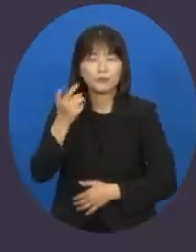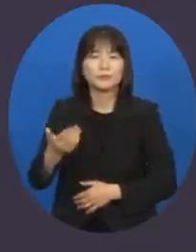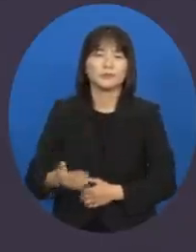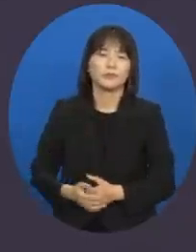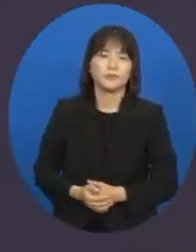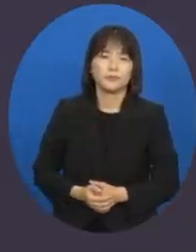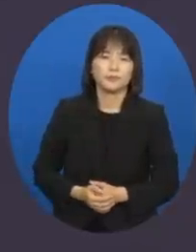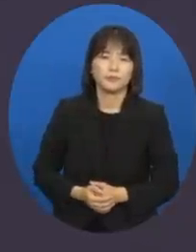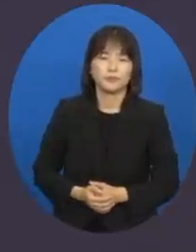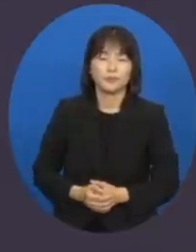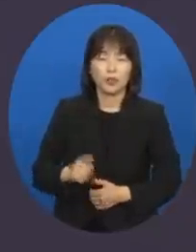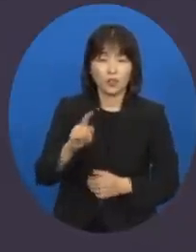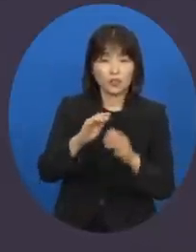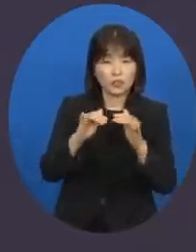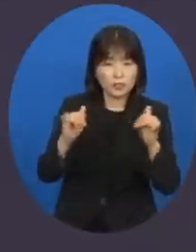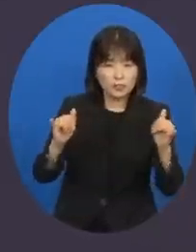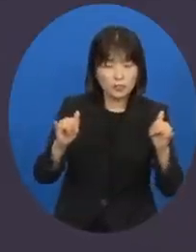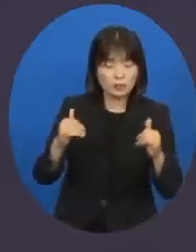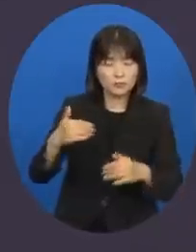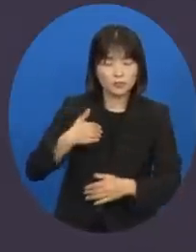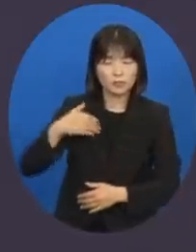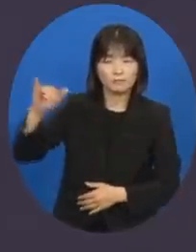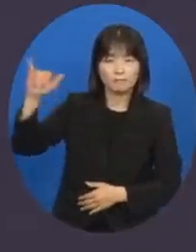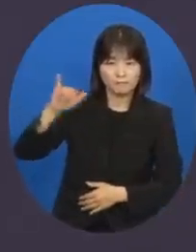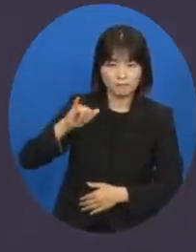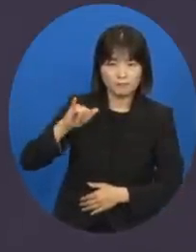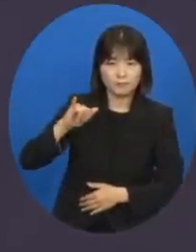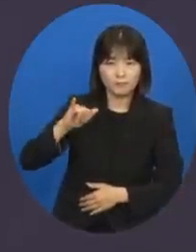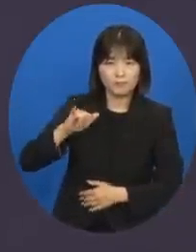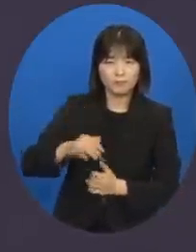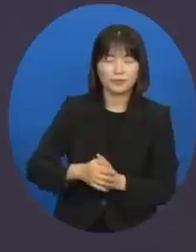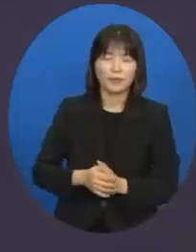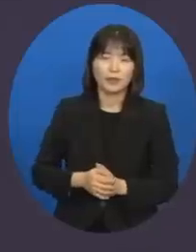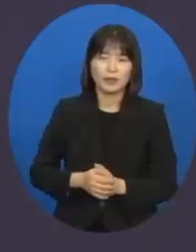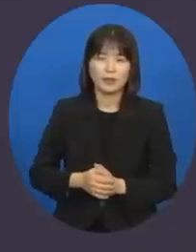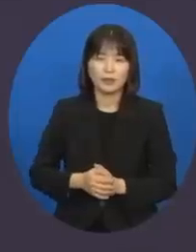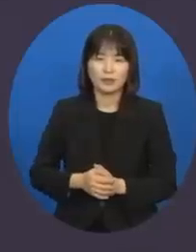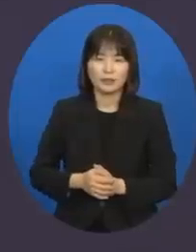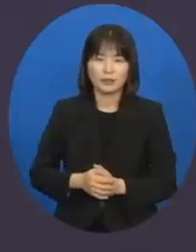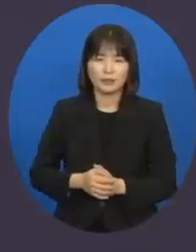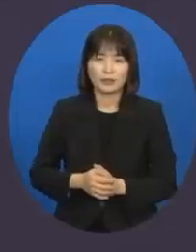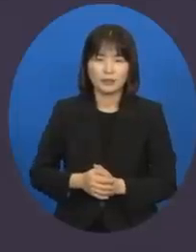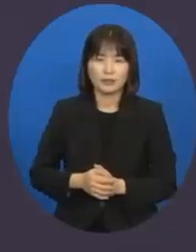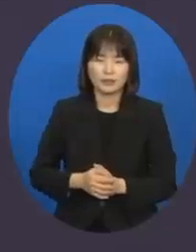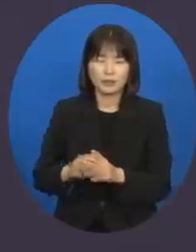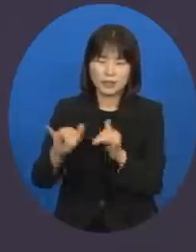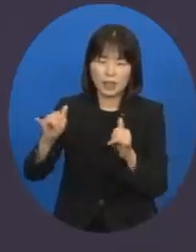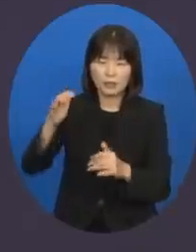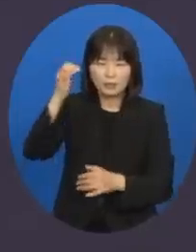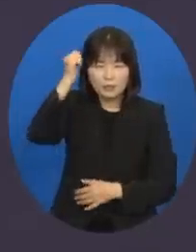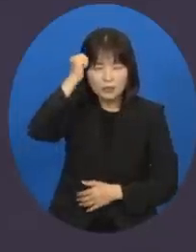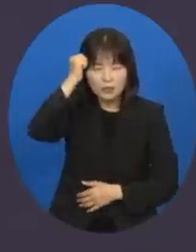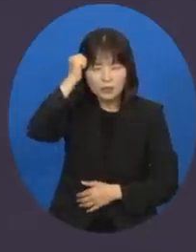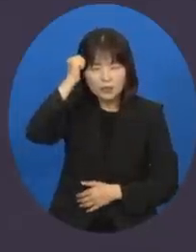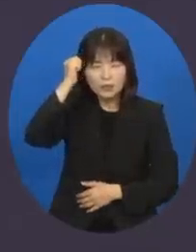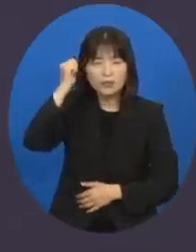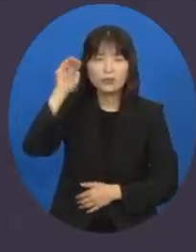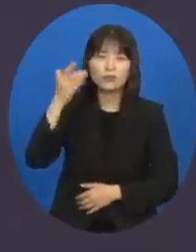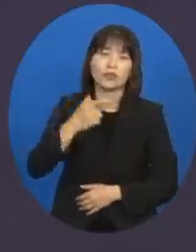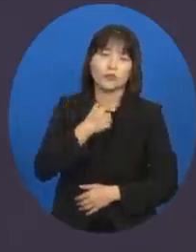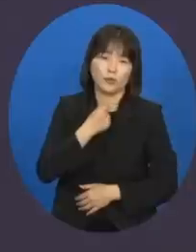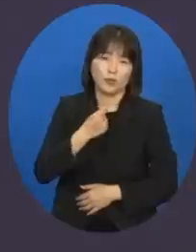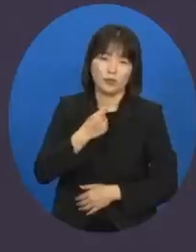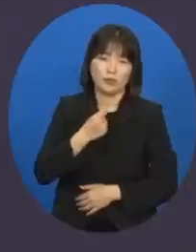어떤 분이 저에게 연락을 해오셨어요. 사람은 사실은 기억되는 것을 원하죠. 누구도 잊혀지는 것을 원치